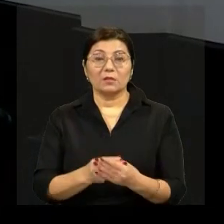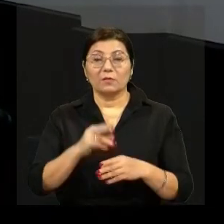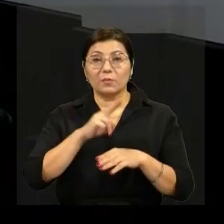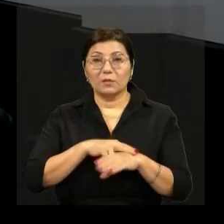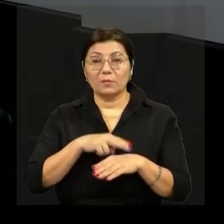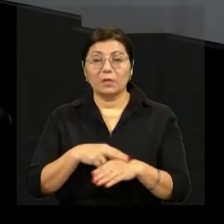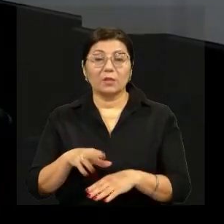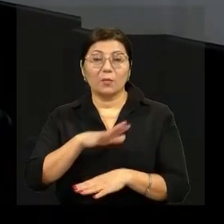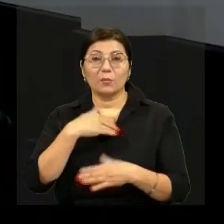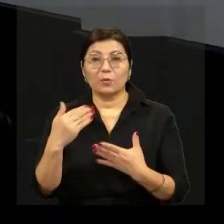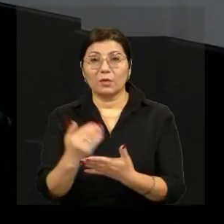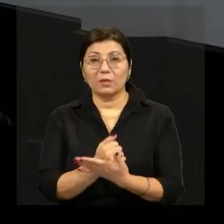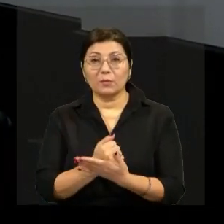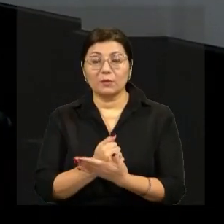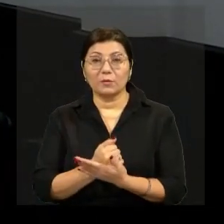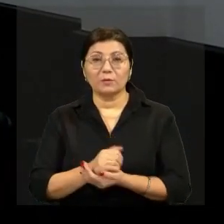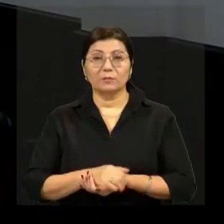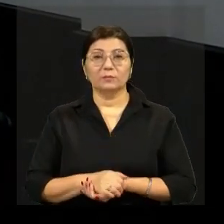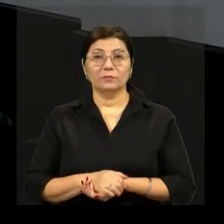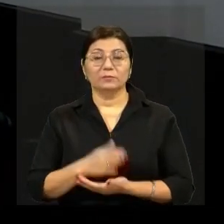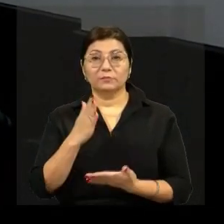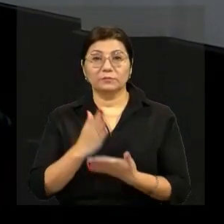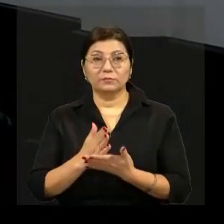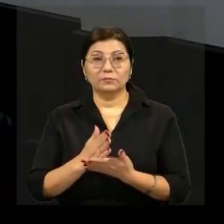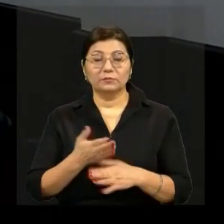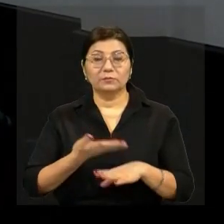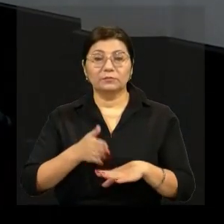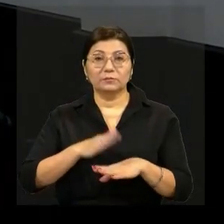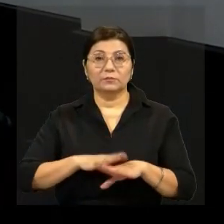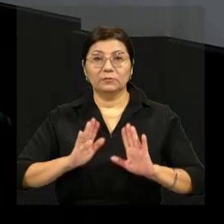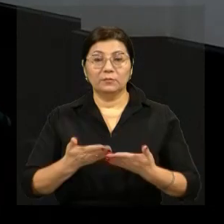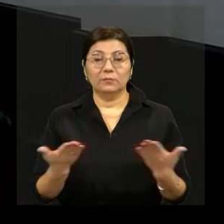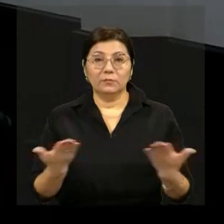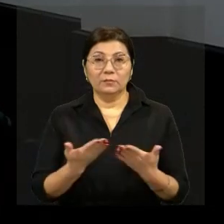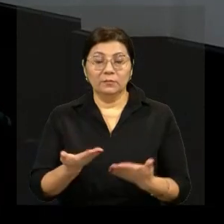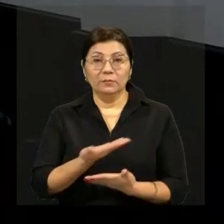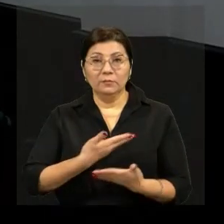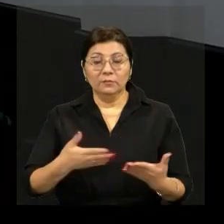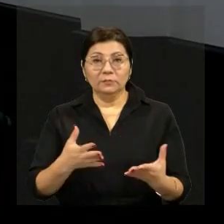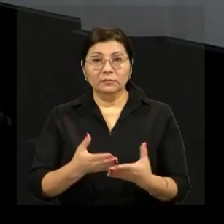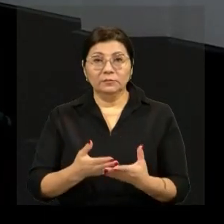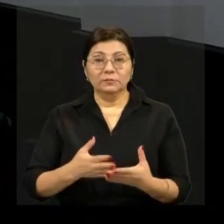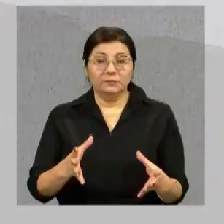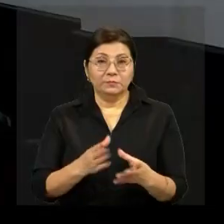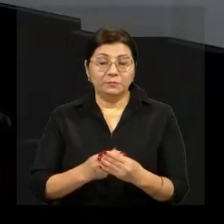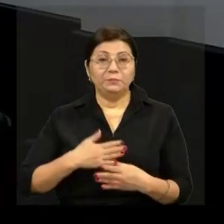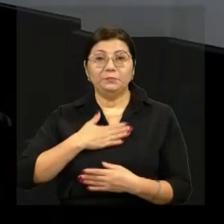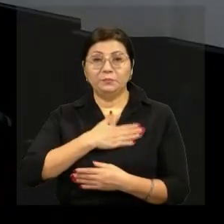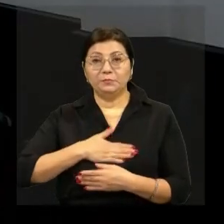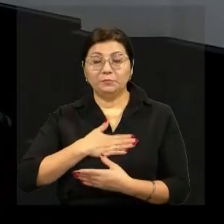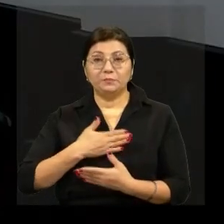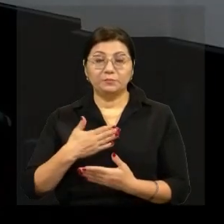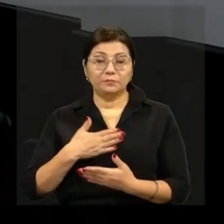Конечно, многие найдены, слава богу. Есть тяжелые ситуации, которые мы совместно переживаем. В